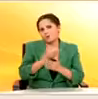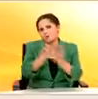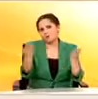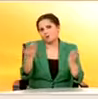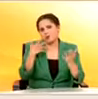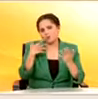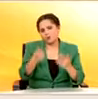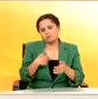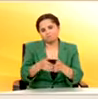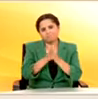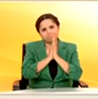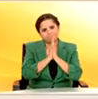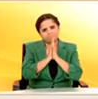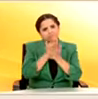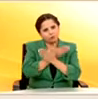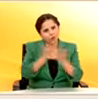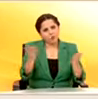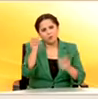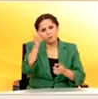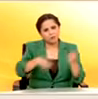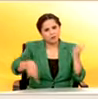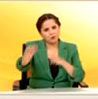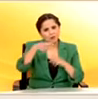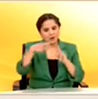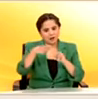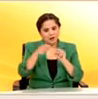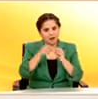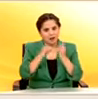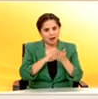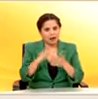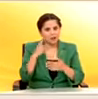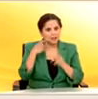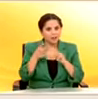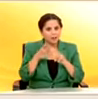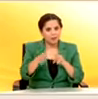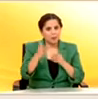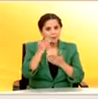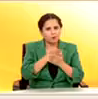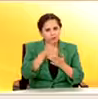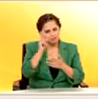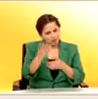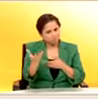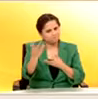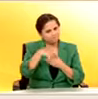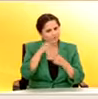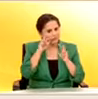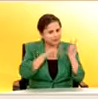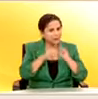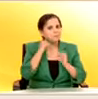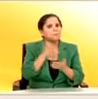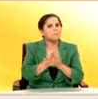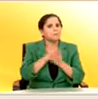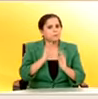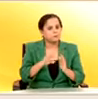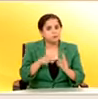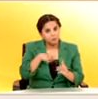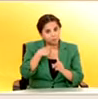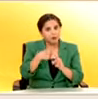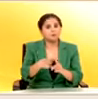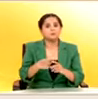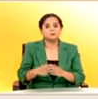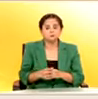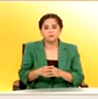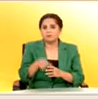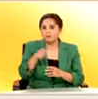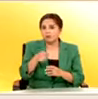से आग्रह है कि आप काशी तमिल संगमम का हिस्सा जरूर बने। इसके साथ ही